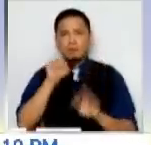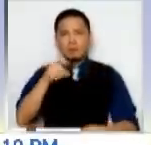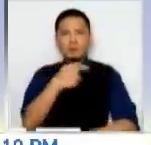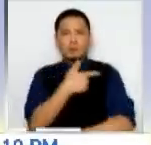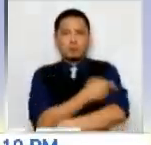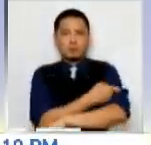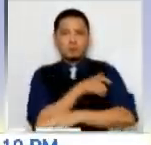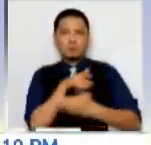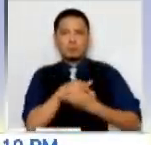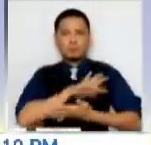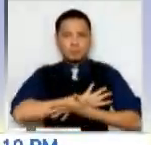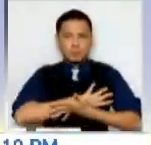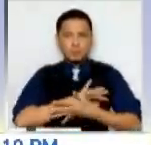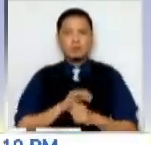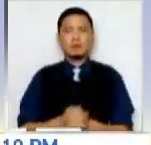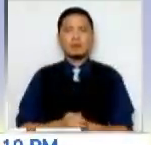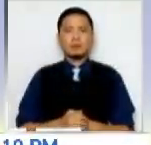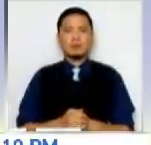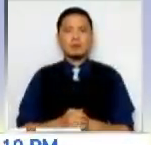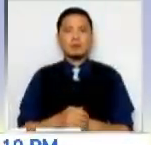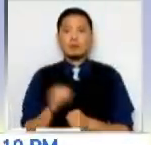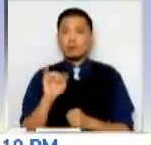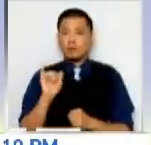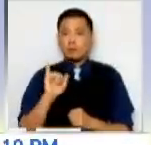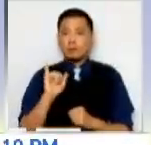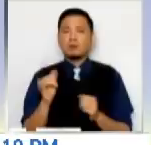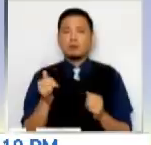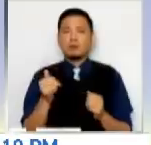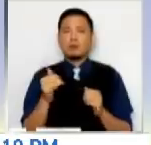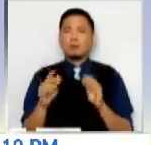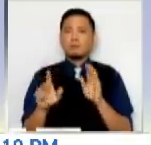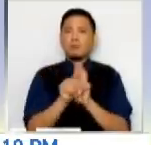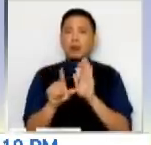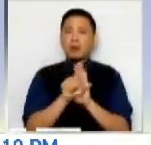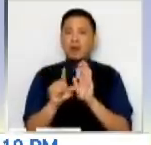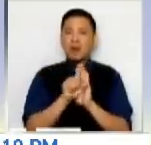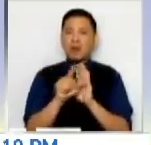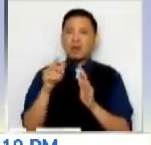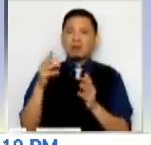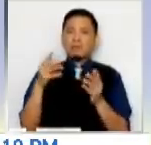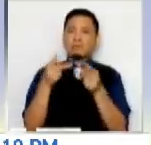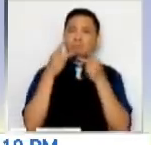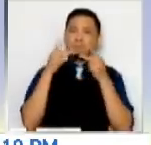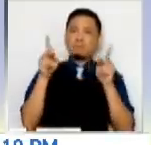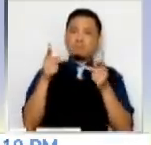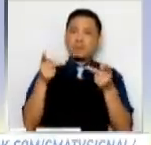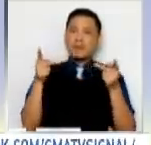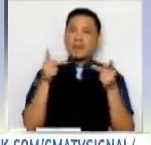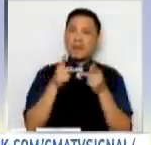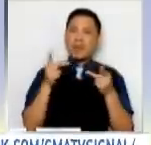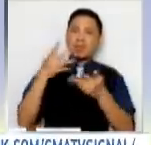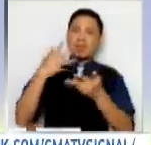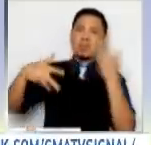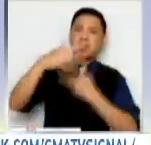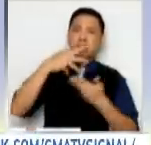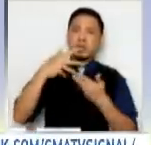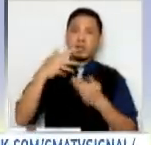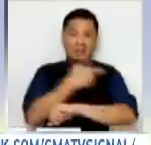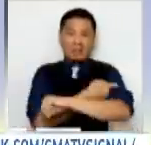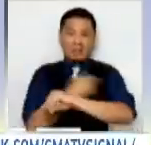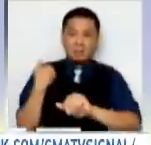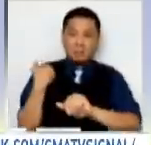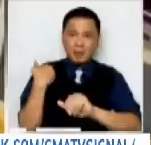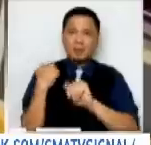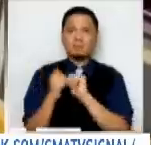po niyan, bawal rin sa pampublikong lugar ang mga walang bakuna. Ang sagot dyan ng DOH sa unang balita ni Cedric Castillo.